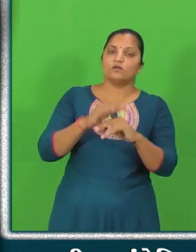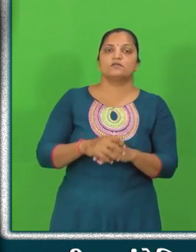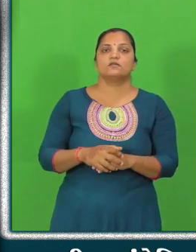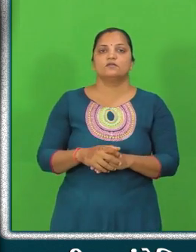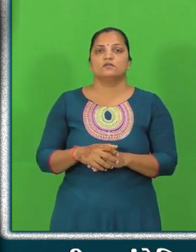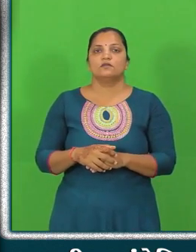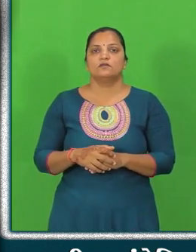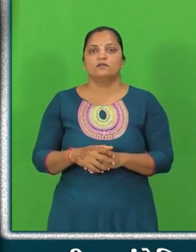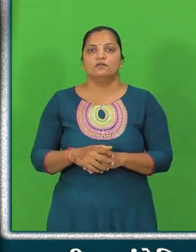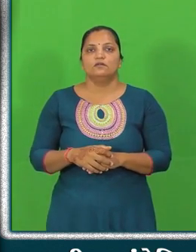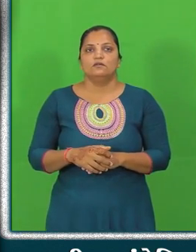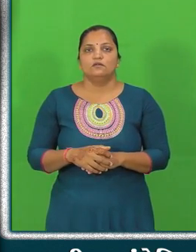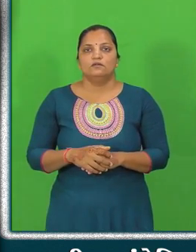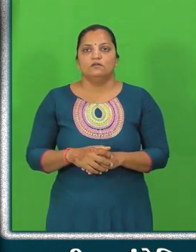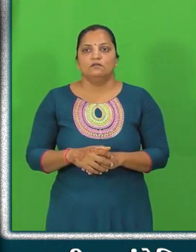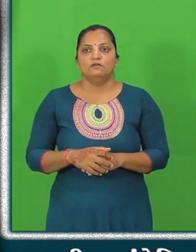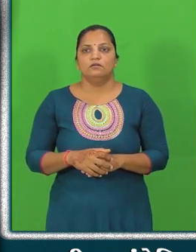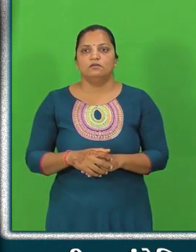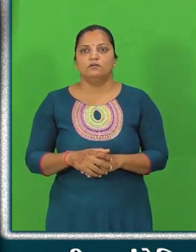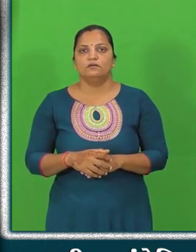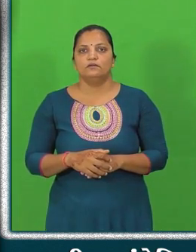થશે.